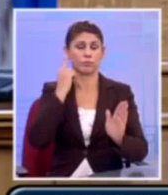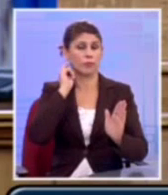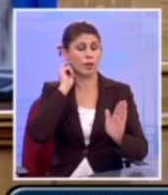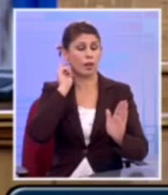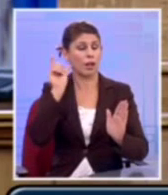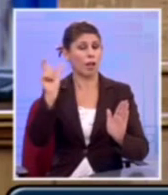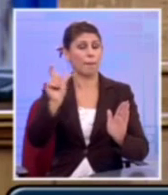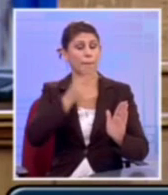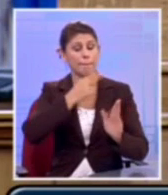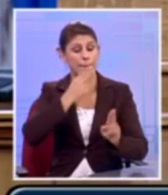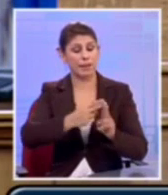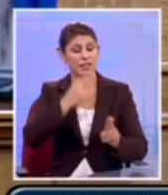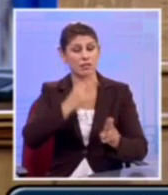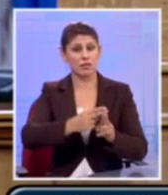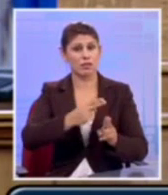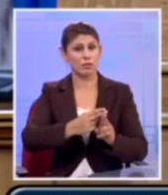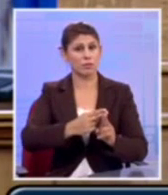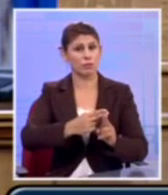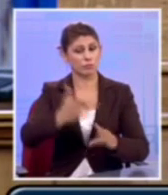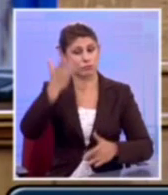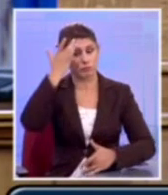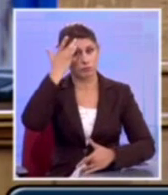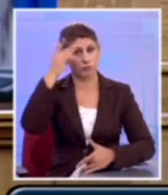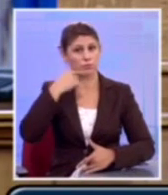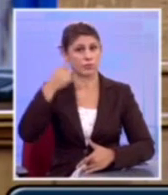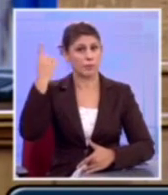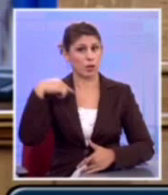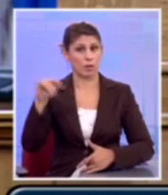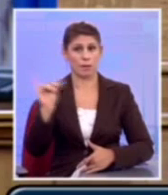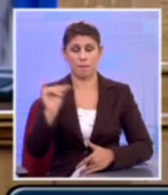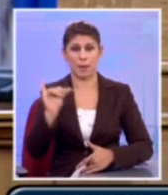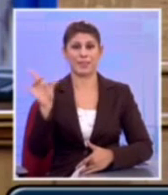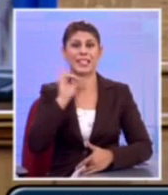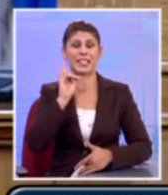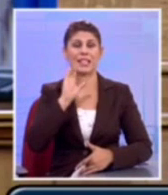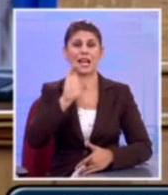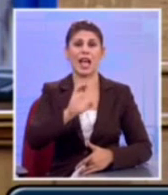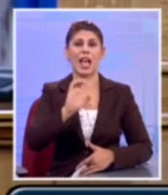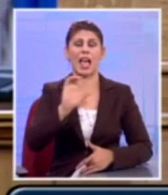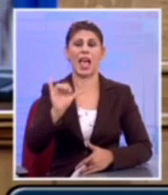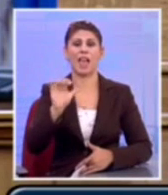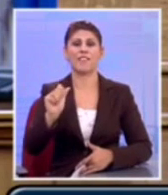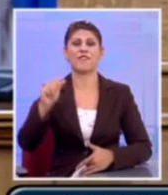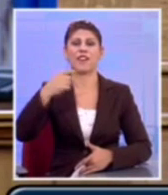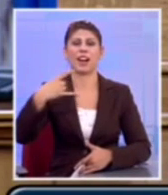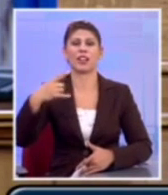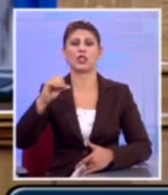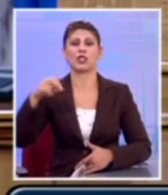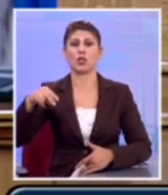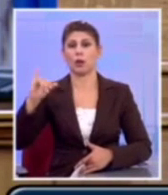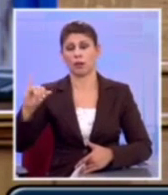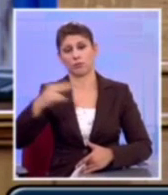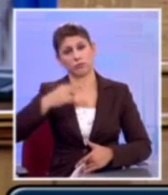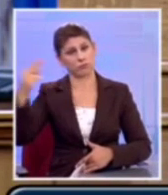επωνύμως, επισήμως και με τα λόγου γνώσεως την προηγούμενη Πέμπτη η κυρία Εύα Ζολή,